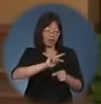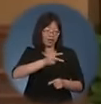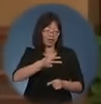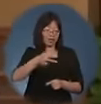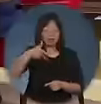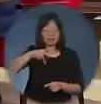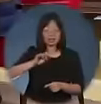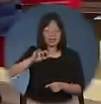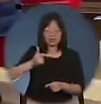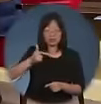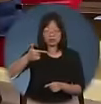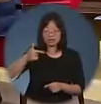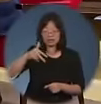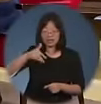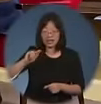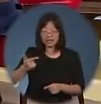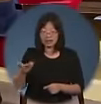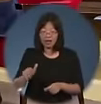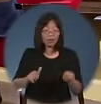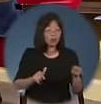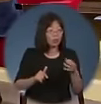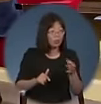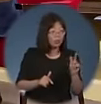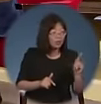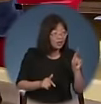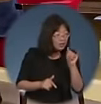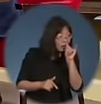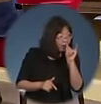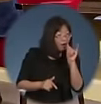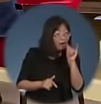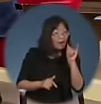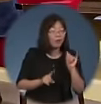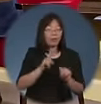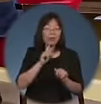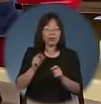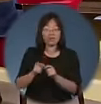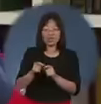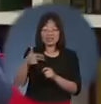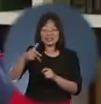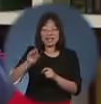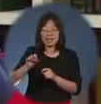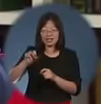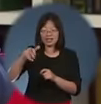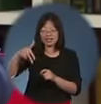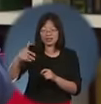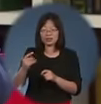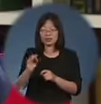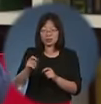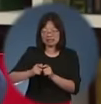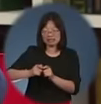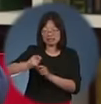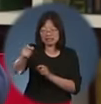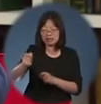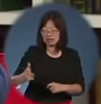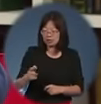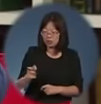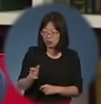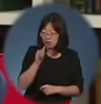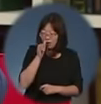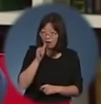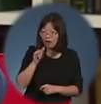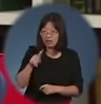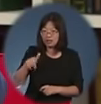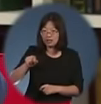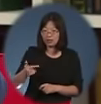되는데 그건 봐 주던가요 그러니까 장총 기총 총인데 이제 어 권총이나 뭐